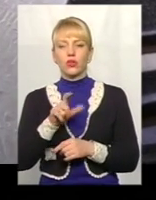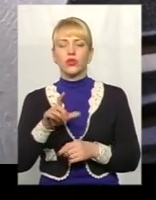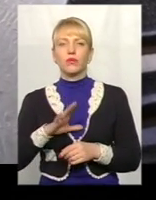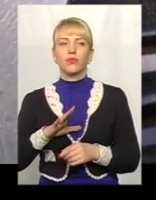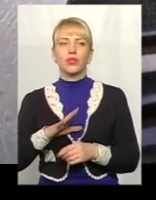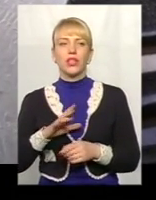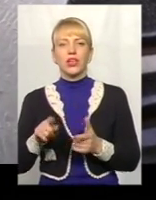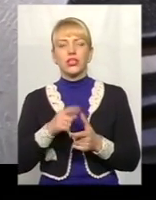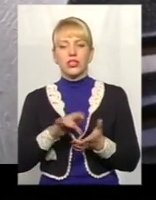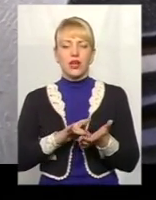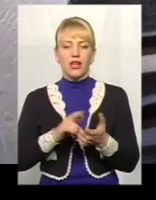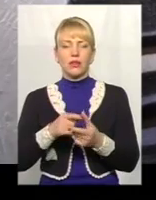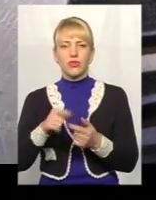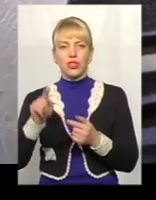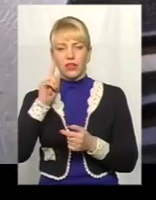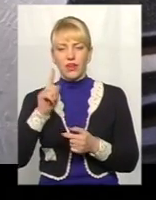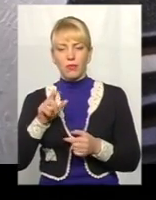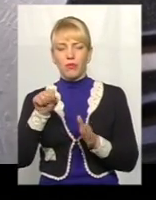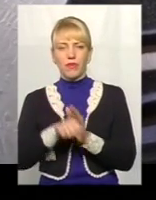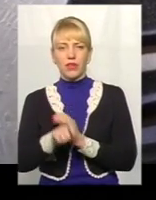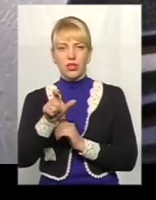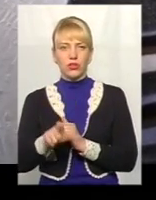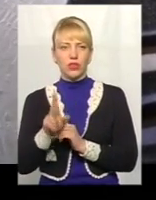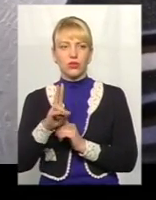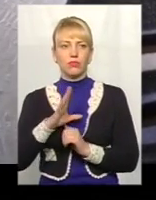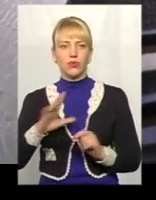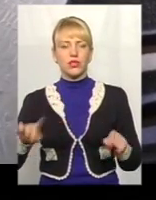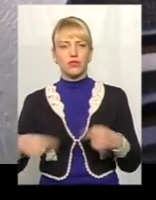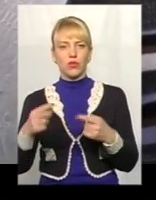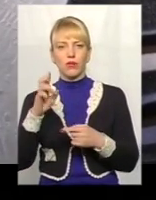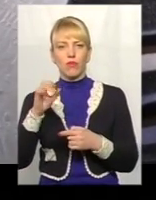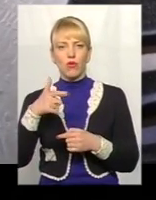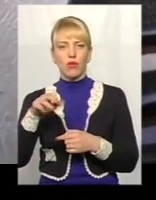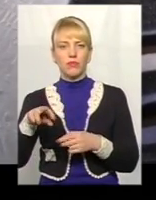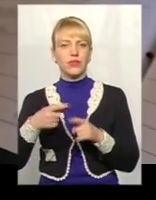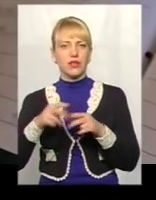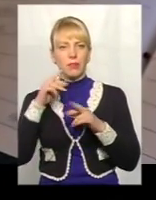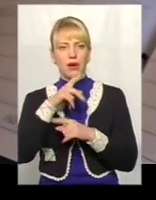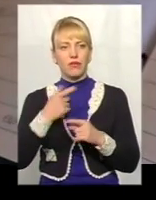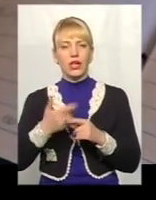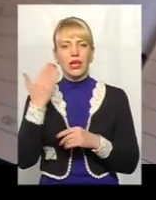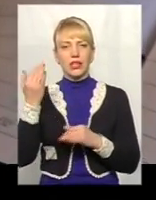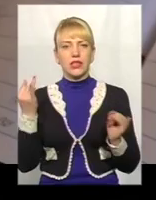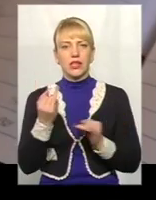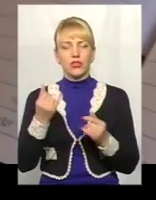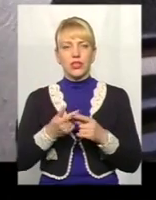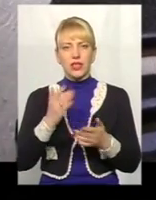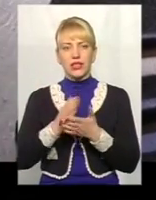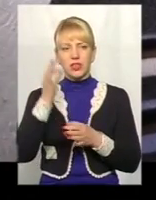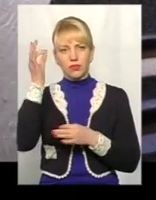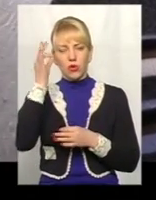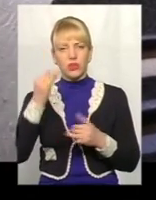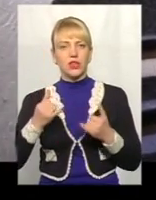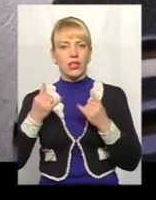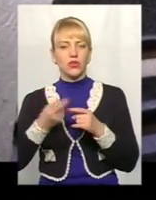чи циганами, чи євреями, убивати людину, яка була створена Богом, це неправильно. Їхня історія – це є спогади для того,